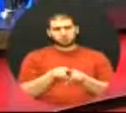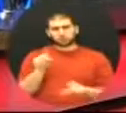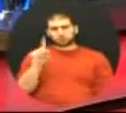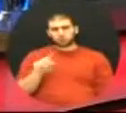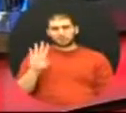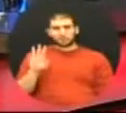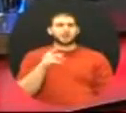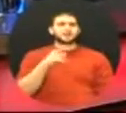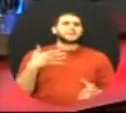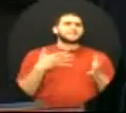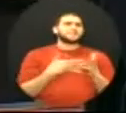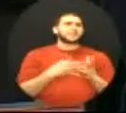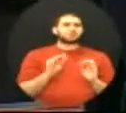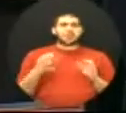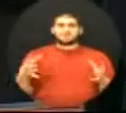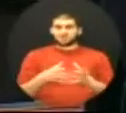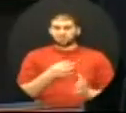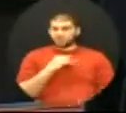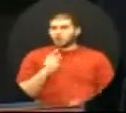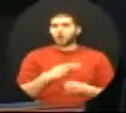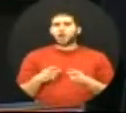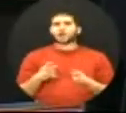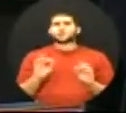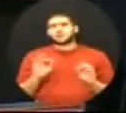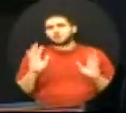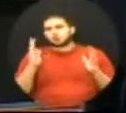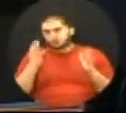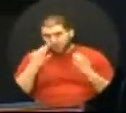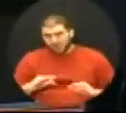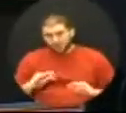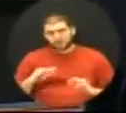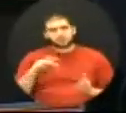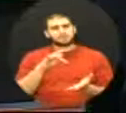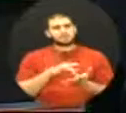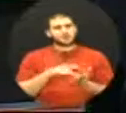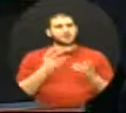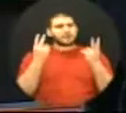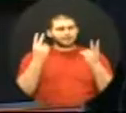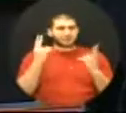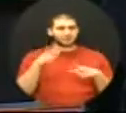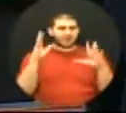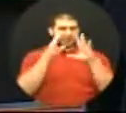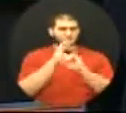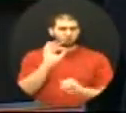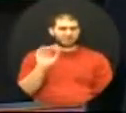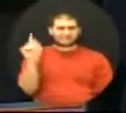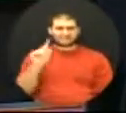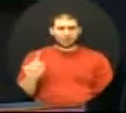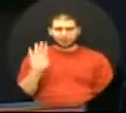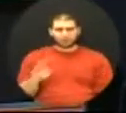בהלול. המבחן של המפלגה שלי הוא לא רק עם כל הכבוד במקומו ובמעמדו ובעמדותיו הפוליטיות של זוהיר